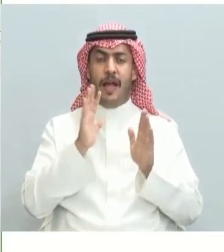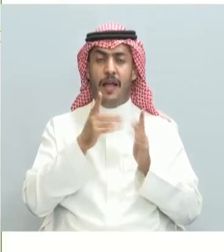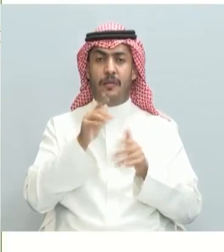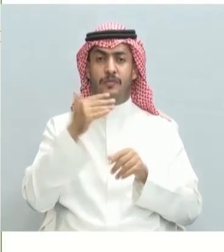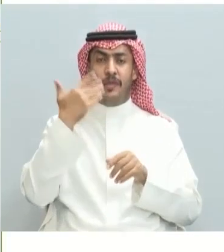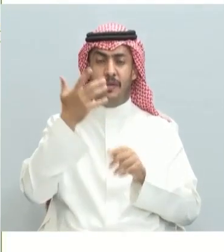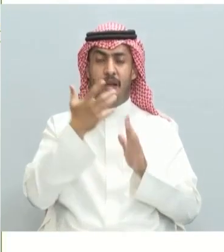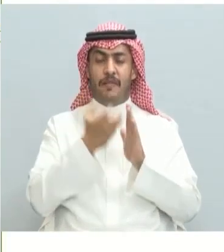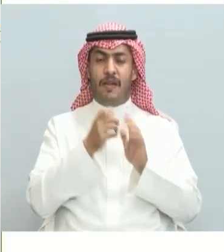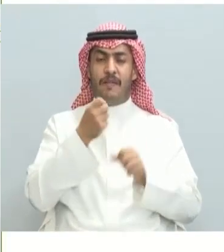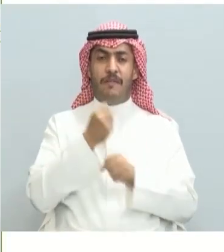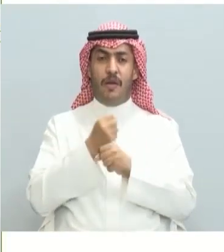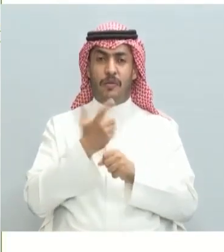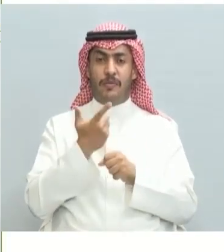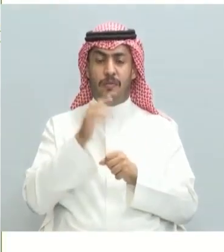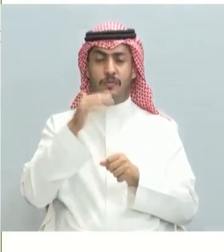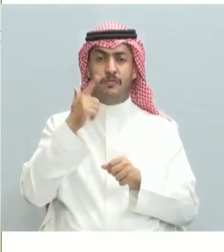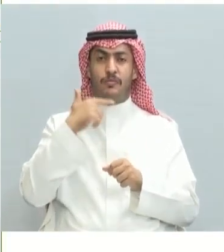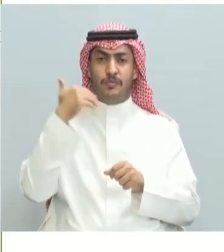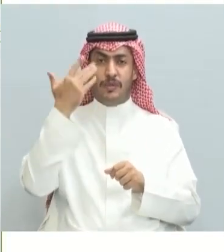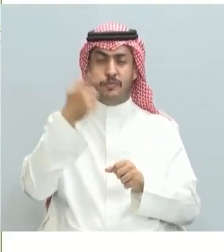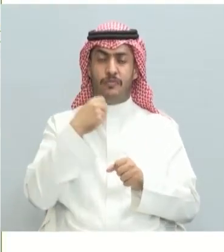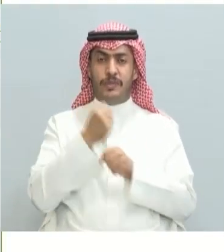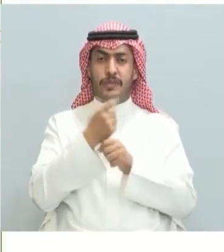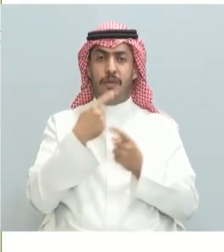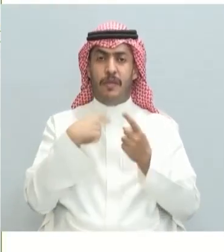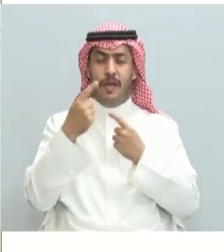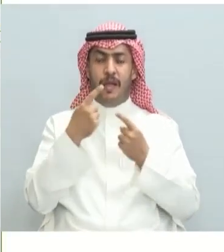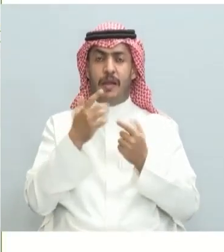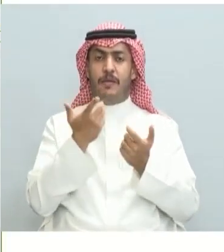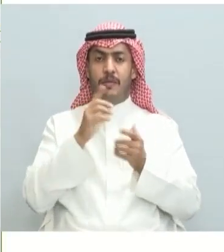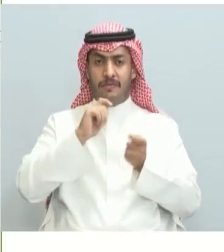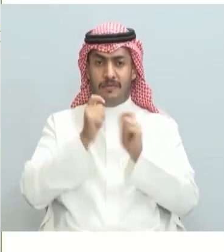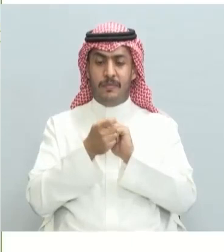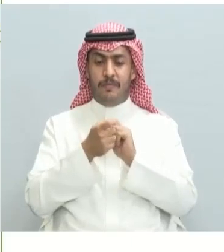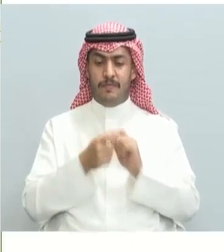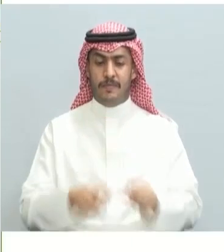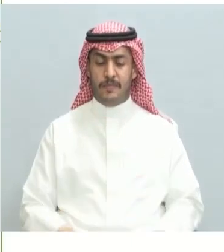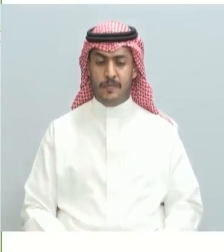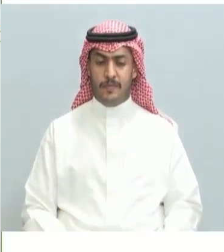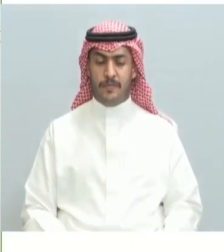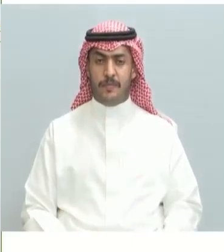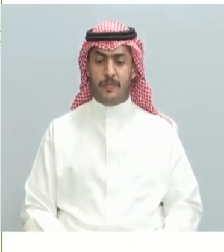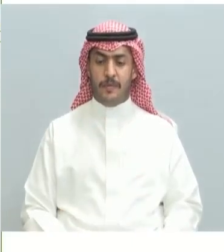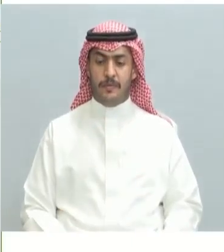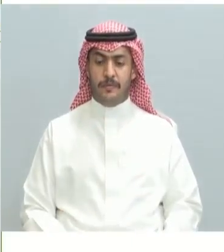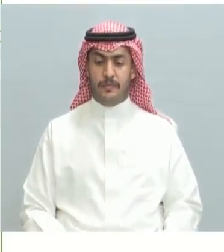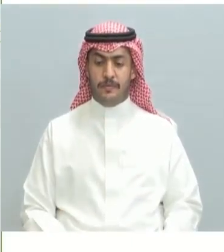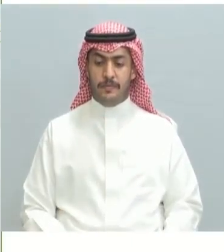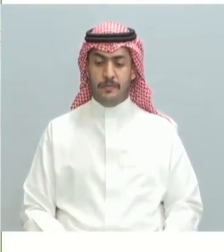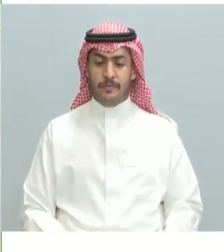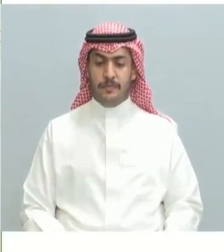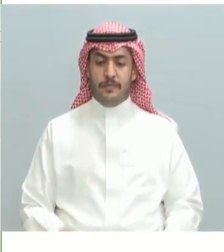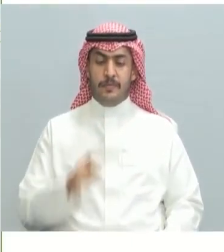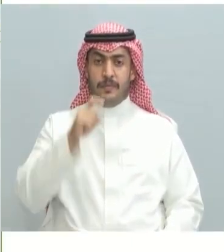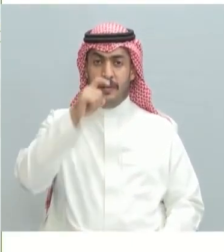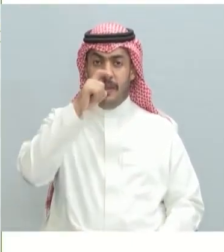المستقبل ماذا افعل اريد في المستقبل ان استخدمها لتبادل السلعه والخدمات هنا تطرقنا بانه